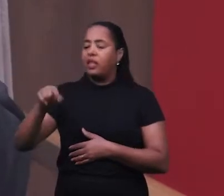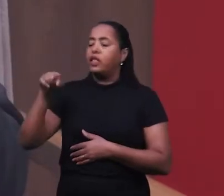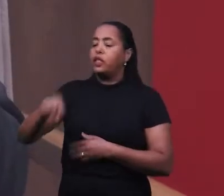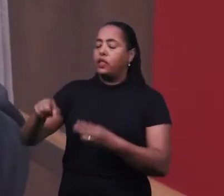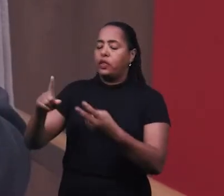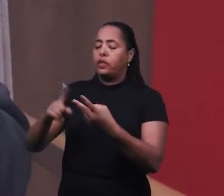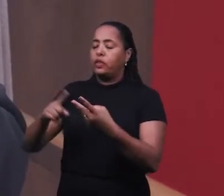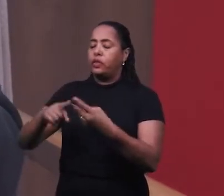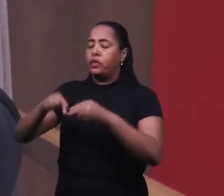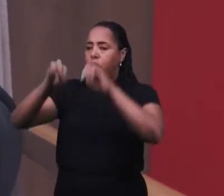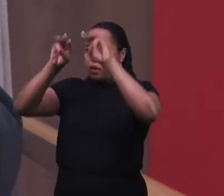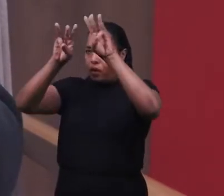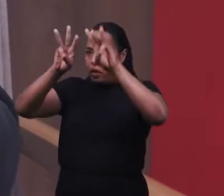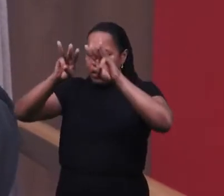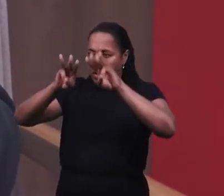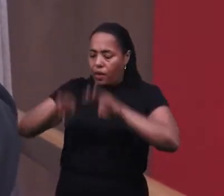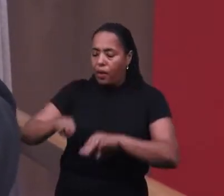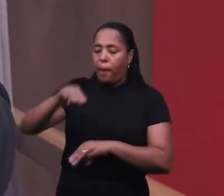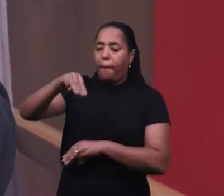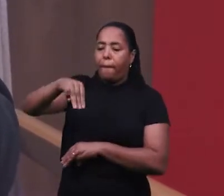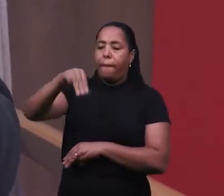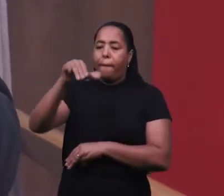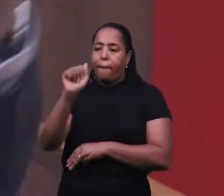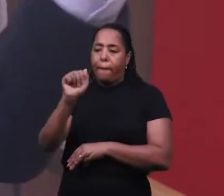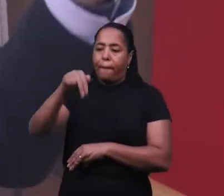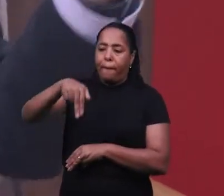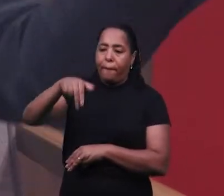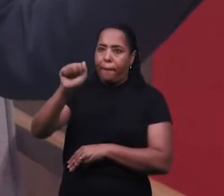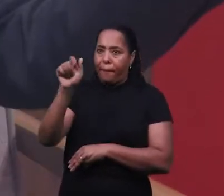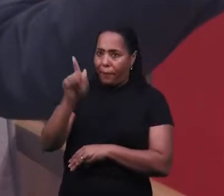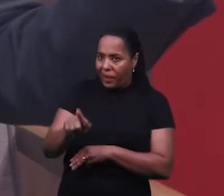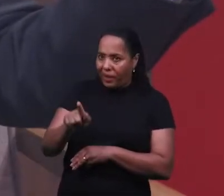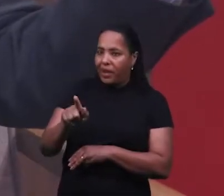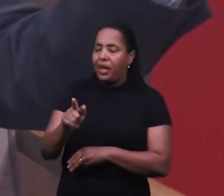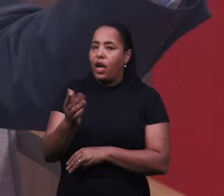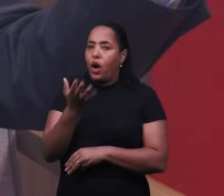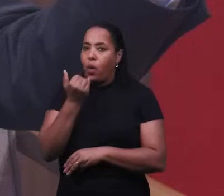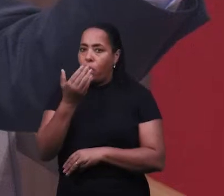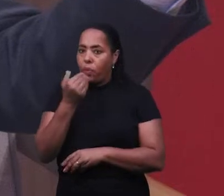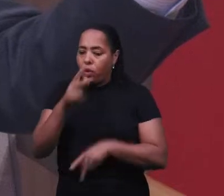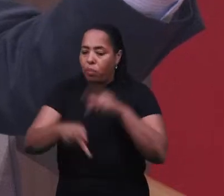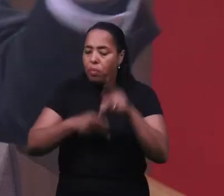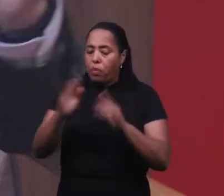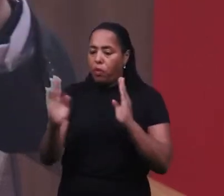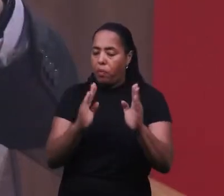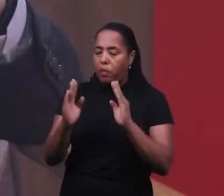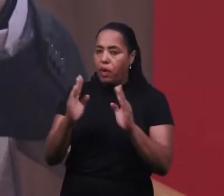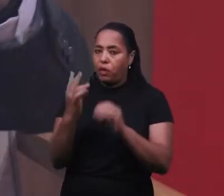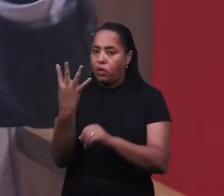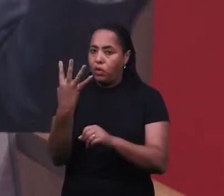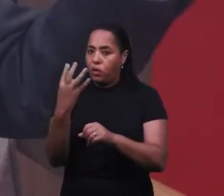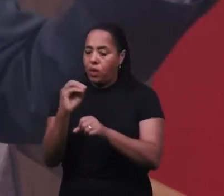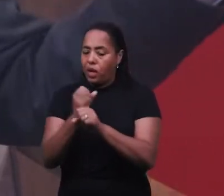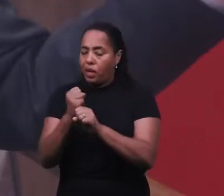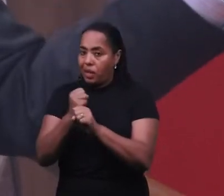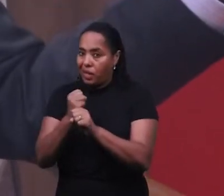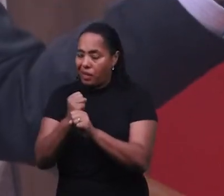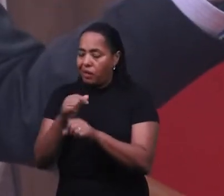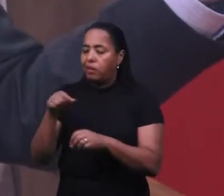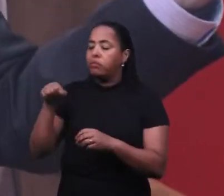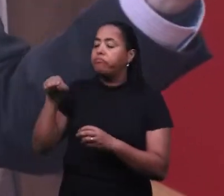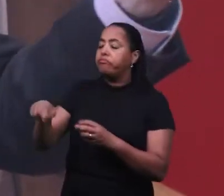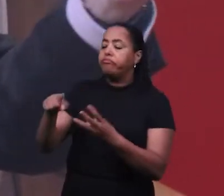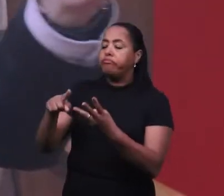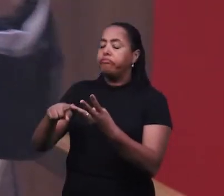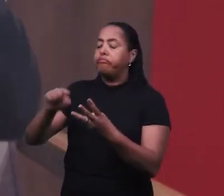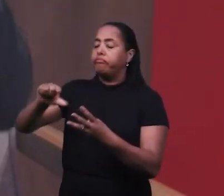les 10 ordonnances, la manne, qui était l'aliment qui a soutenu le peuple dans le désert pendant 40 ans, et